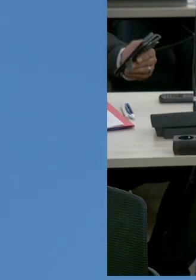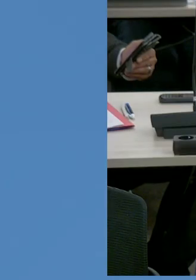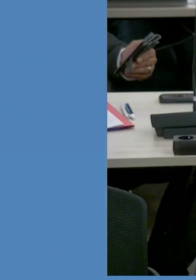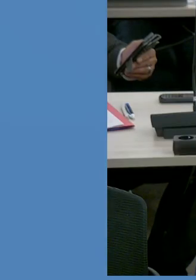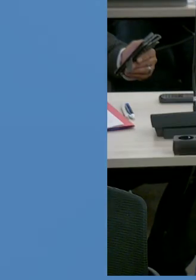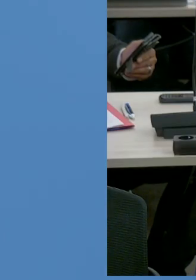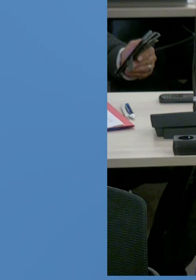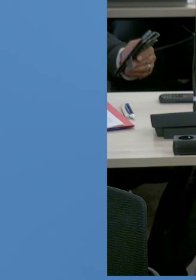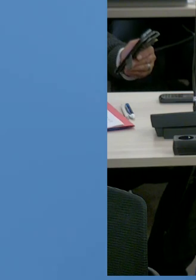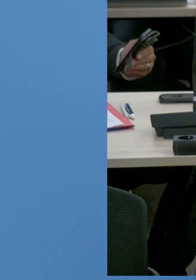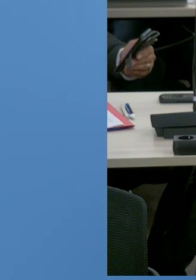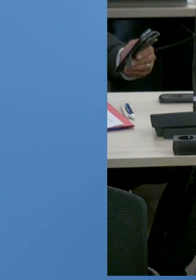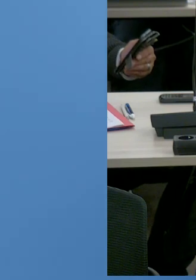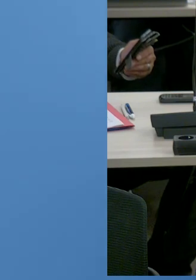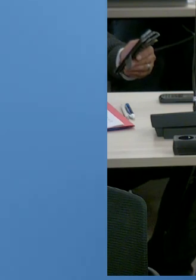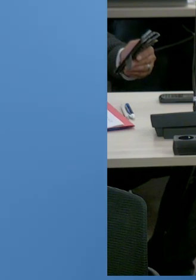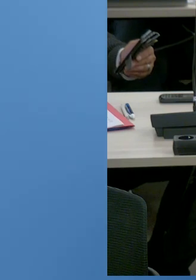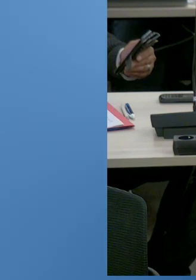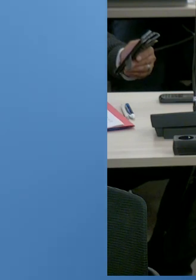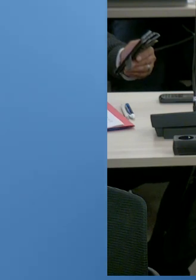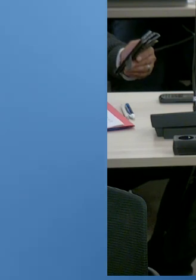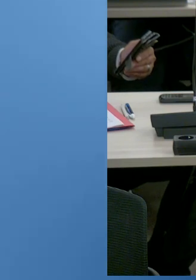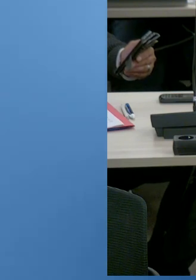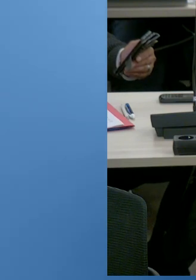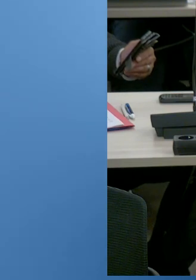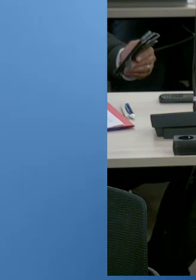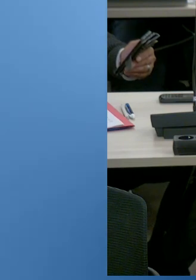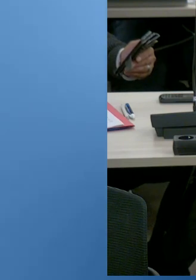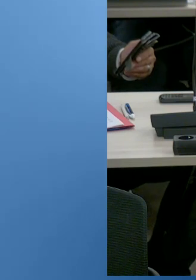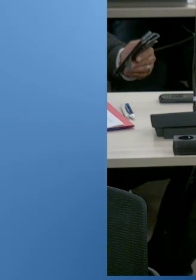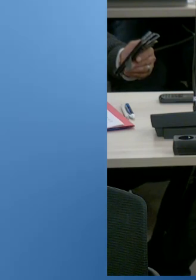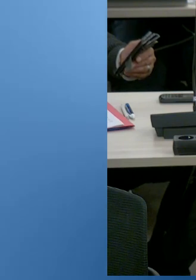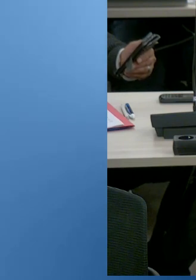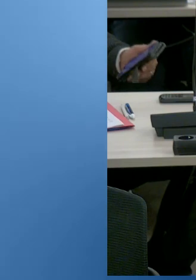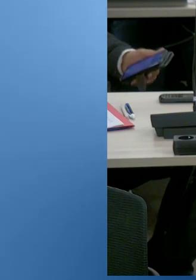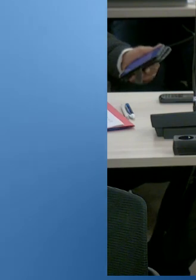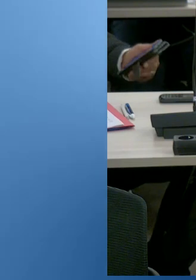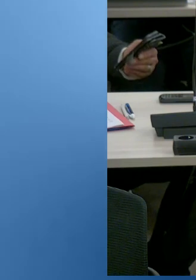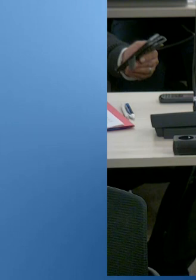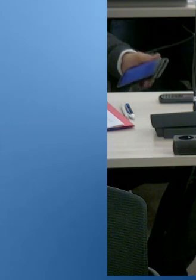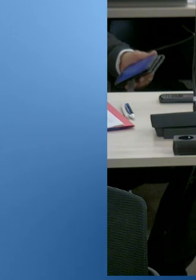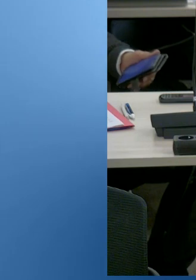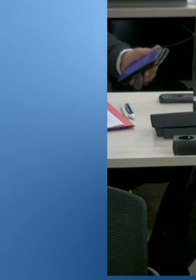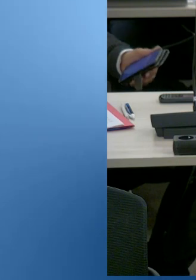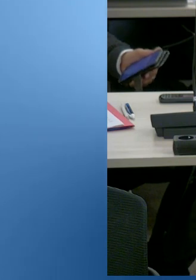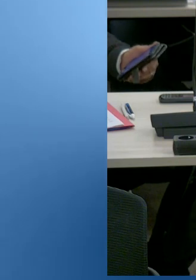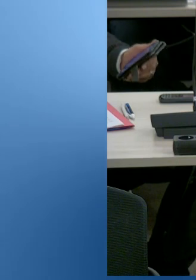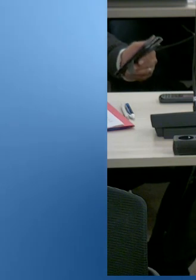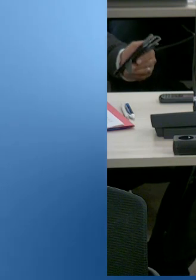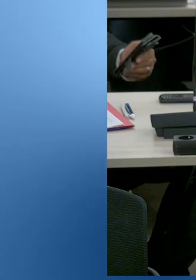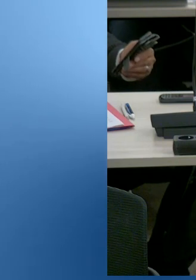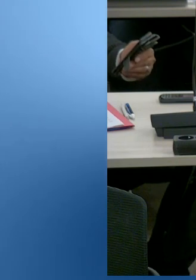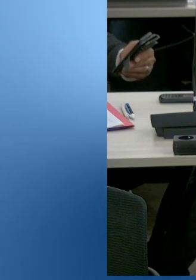tard pour avoir capital verte ça a fait partie du dossier c'était assez important ça a valorisé le territoire deuxè